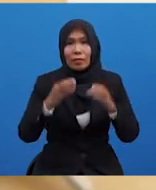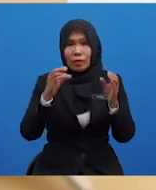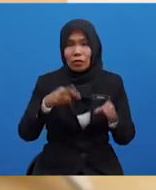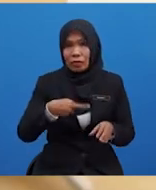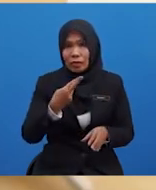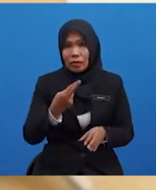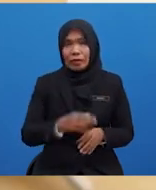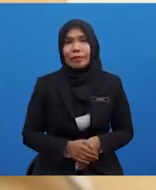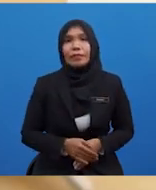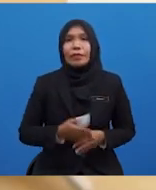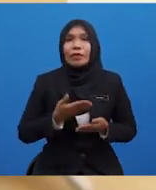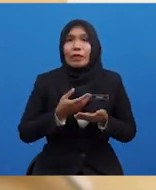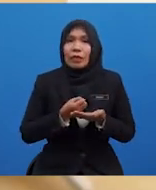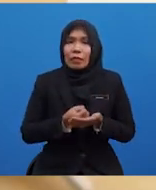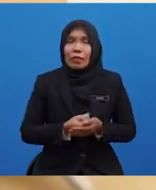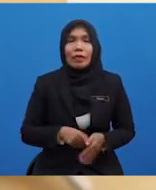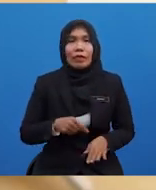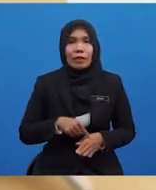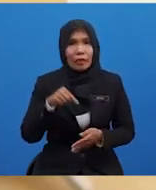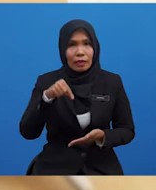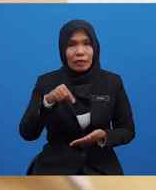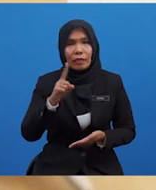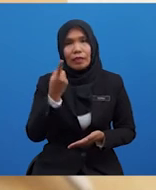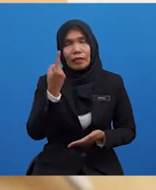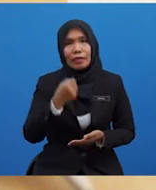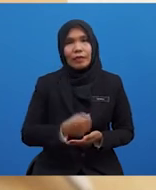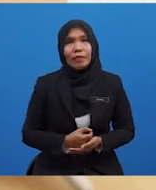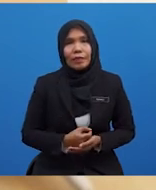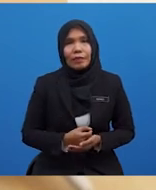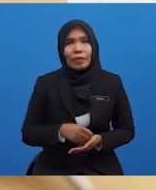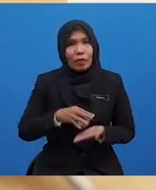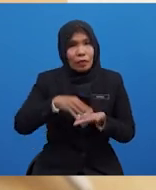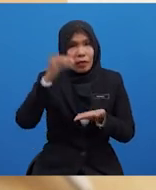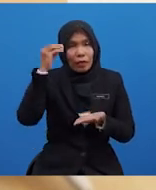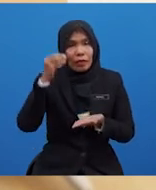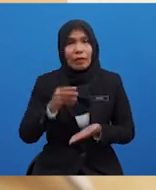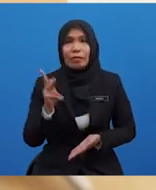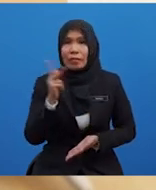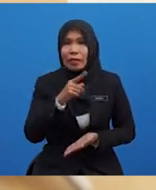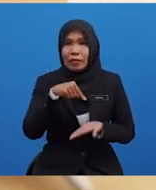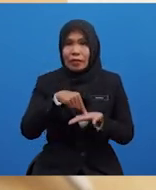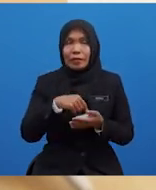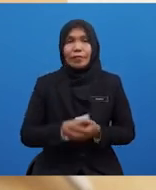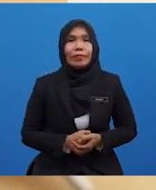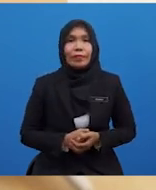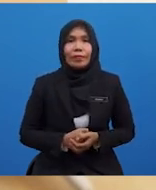Cikgu rasa sampai di sini sahaja sesi pembelajaran kita pada kali ini.